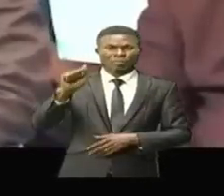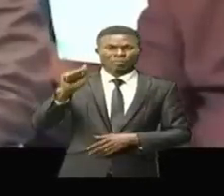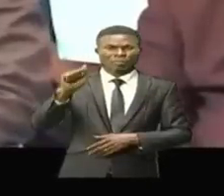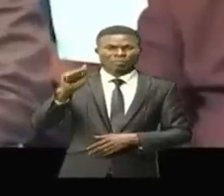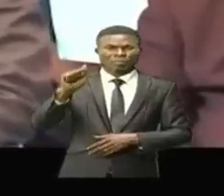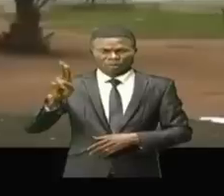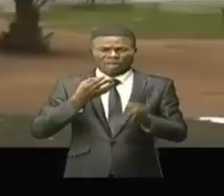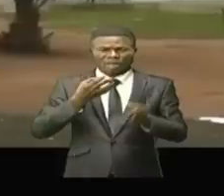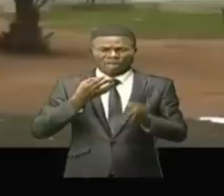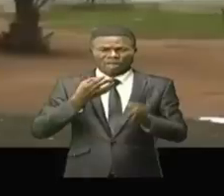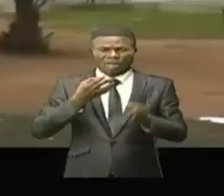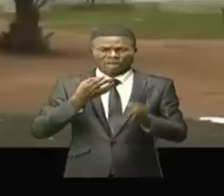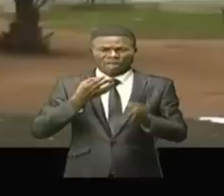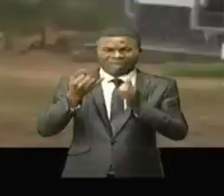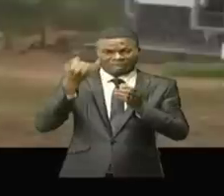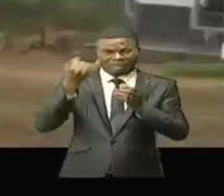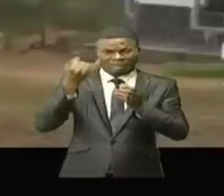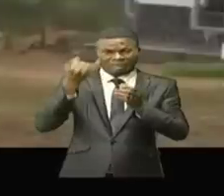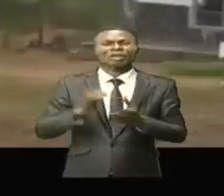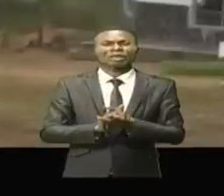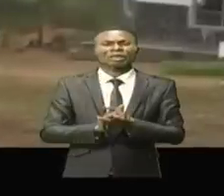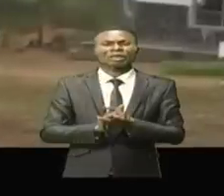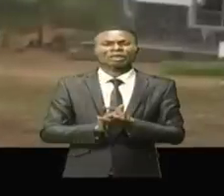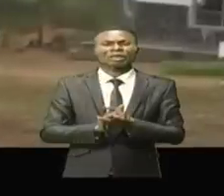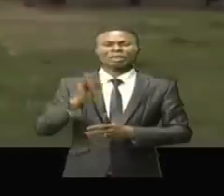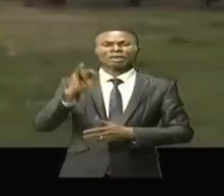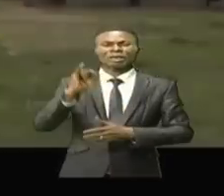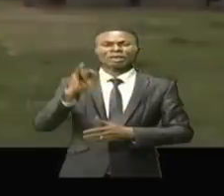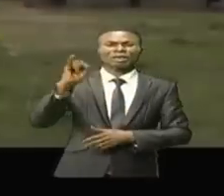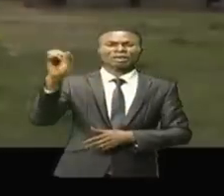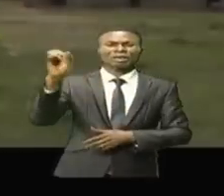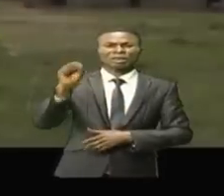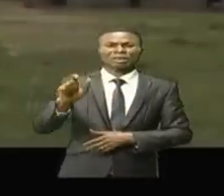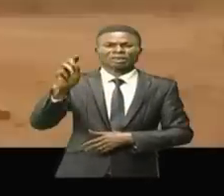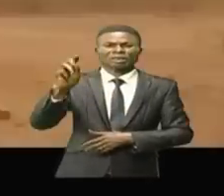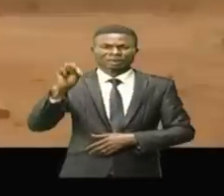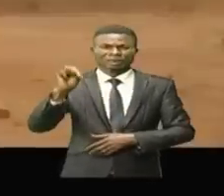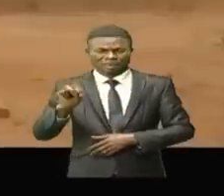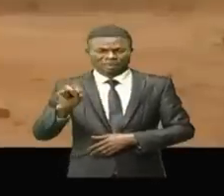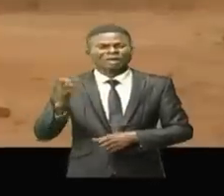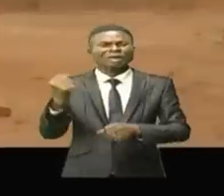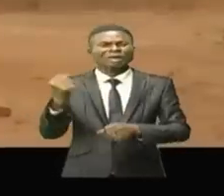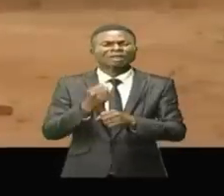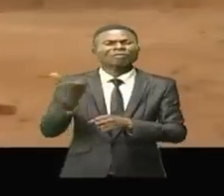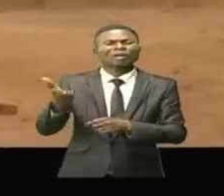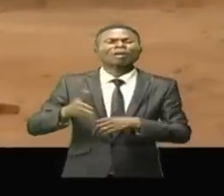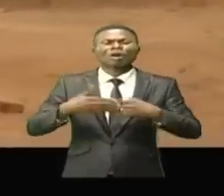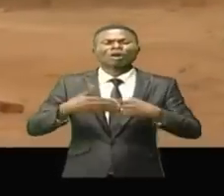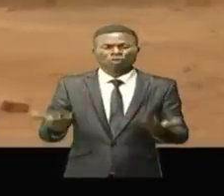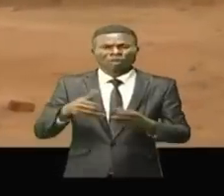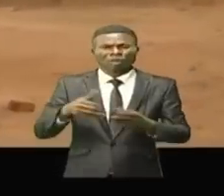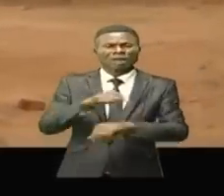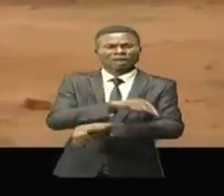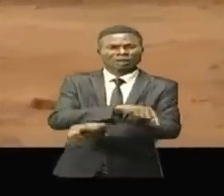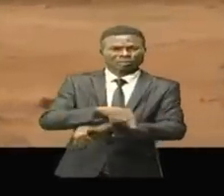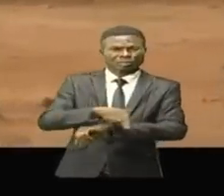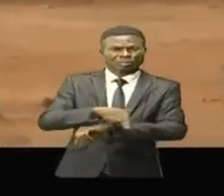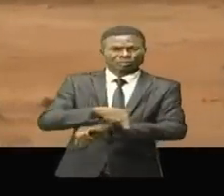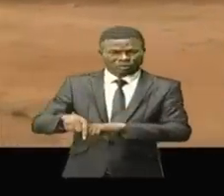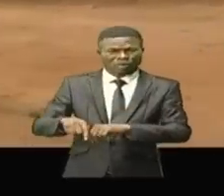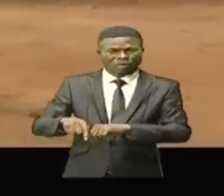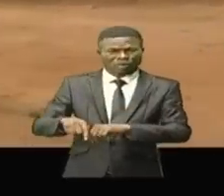brossé en grande ligne l'existence de l'ISTEM Kananga et comment fonctionnent les services administratifs dans